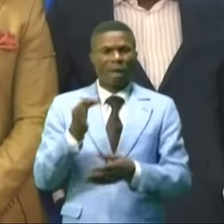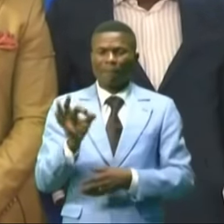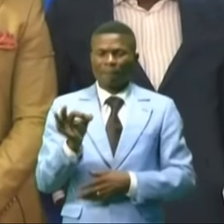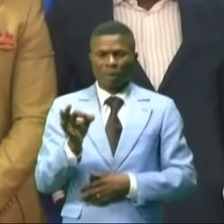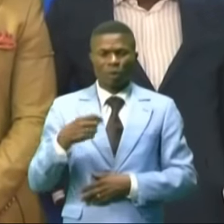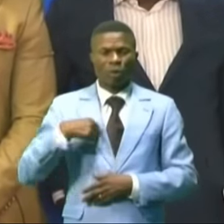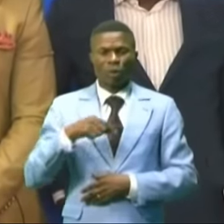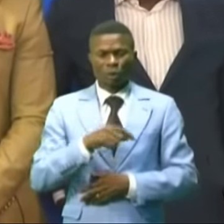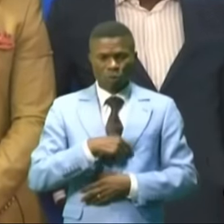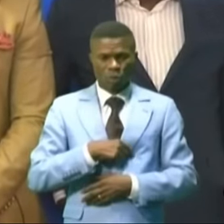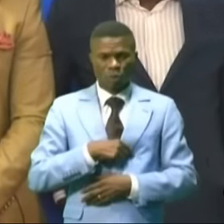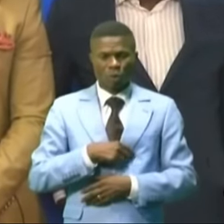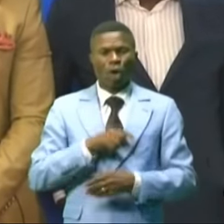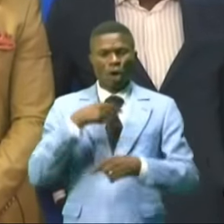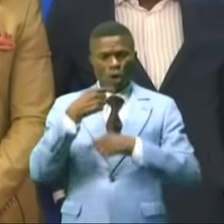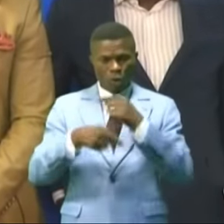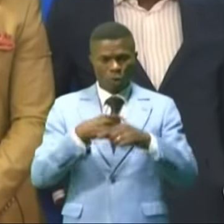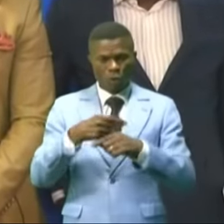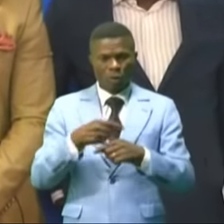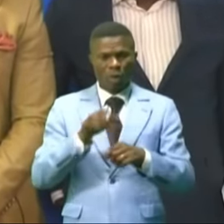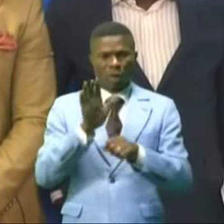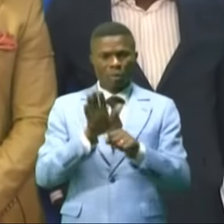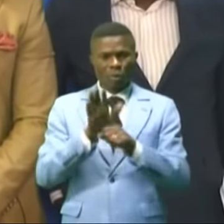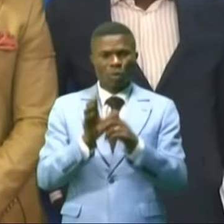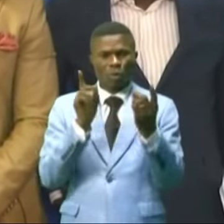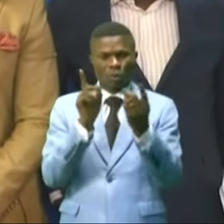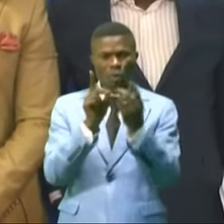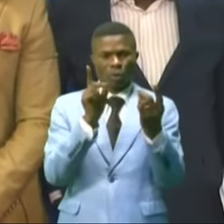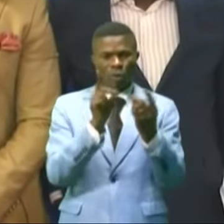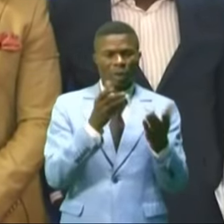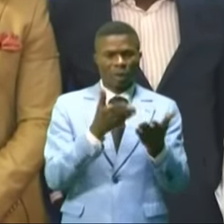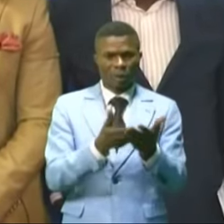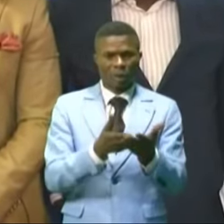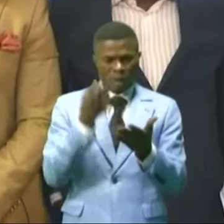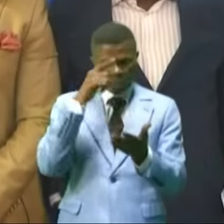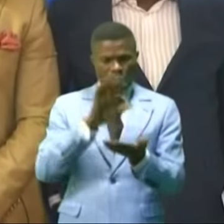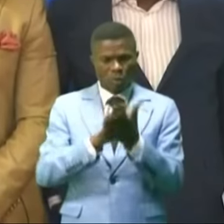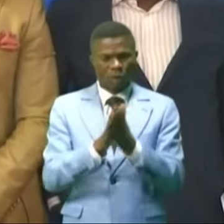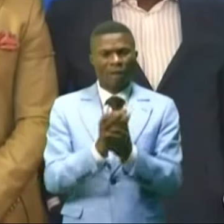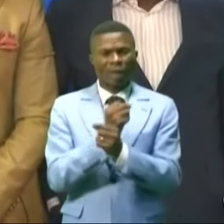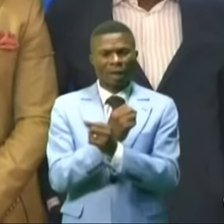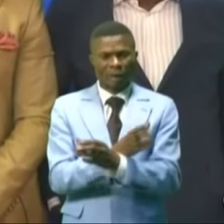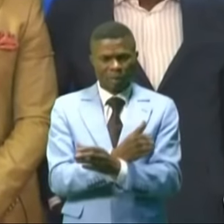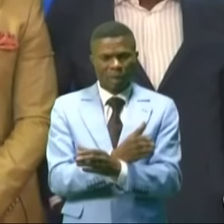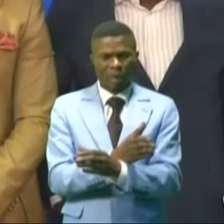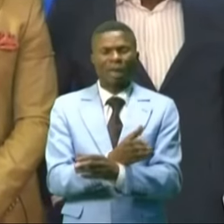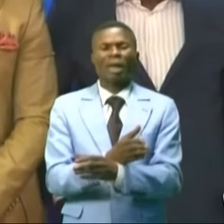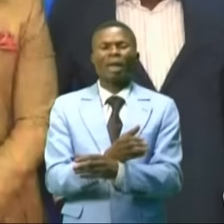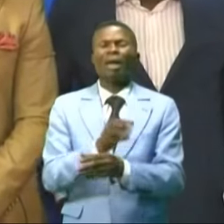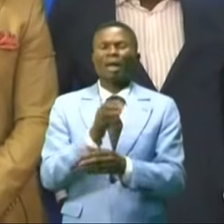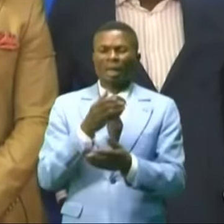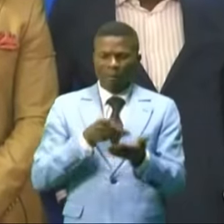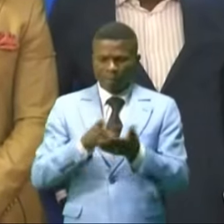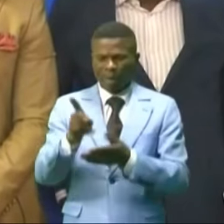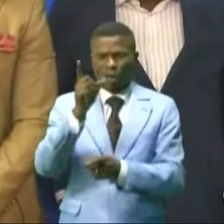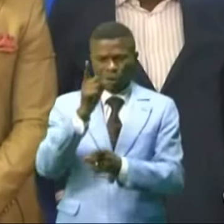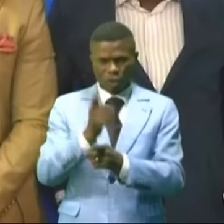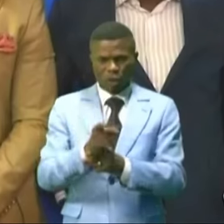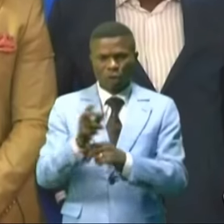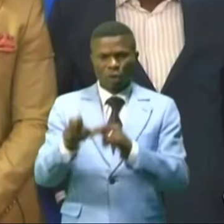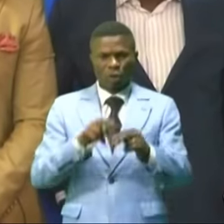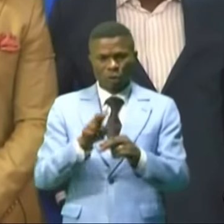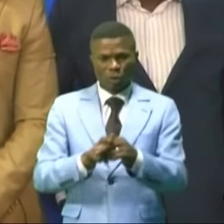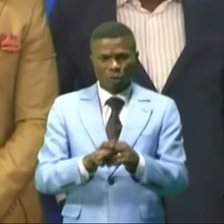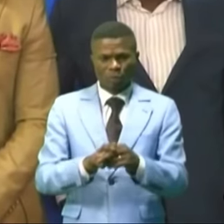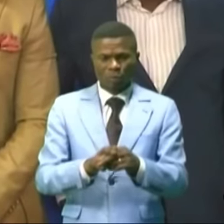nous avons entamé ces différents contacts pour que cela puisse être fait de belle manière, pour ne pas